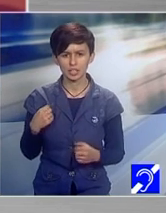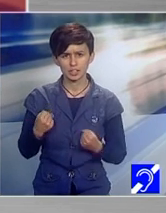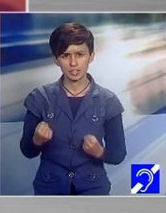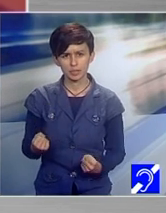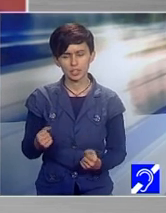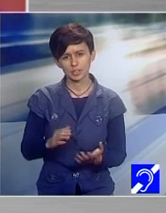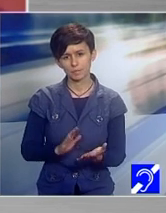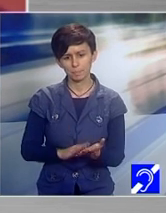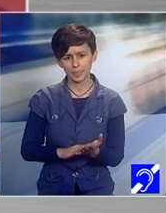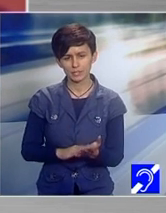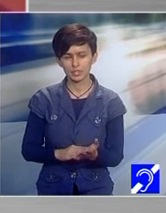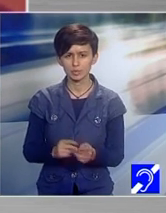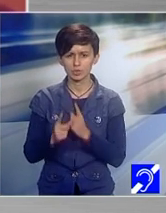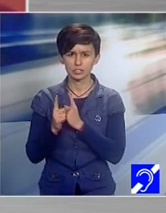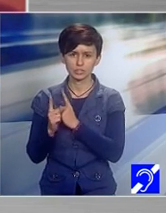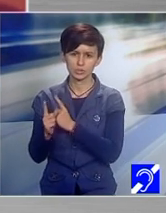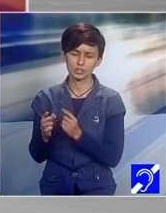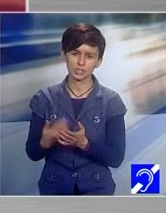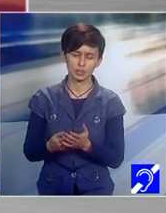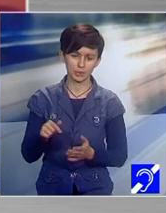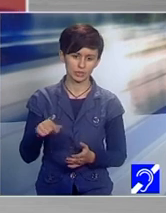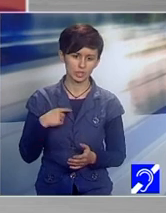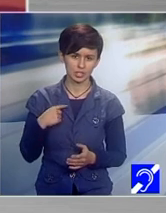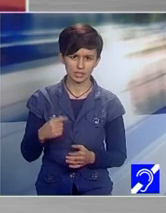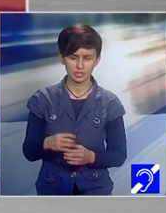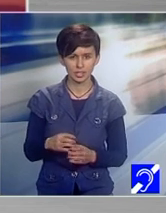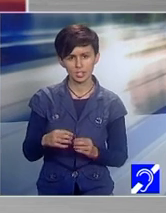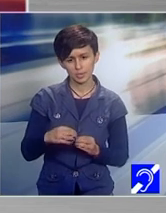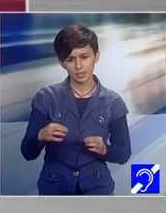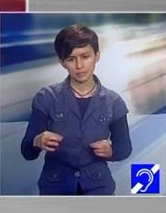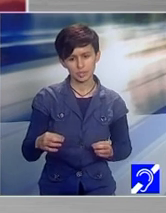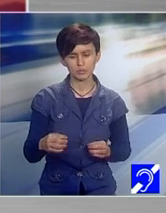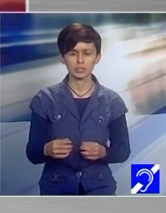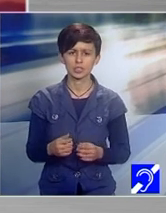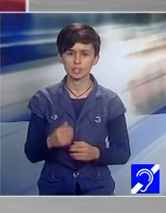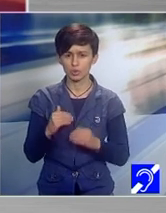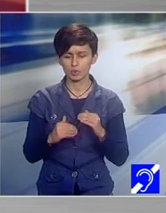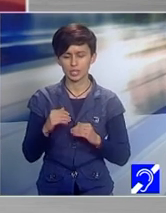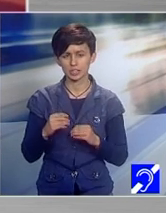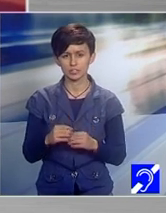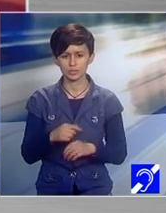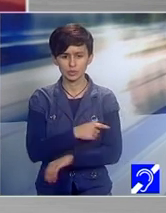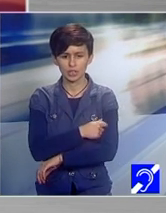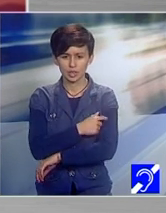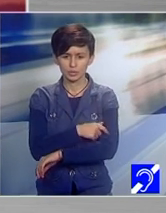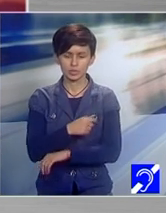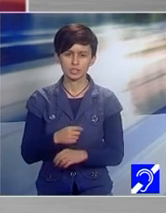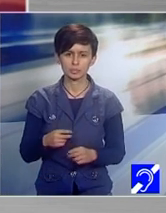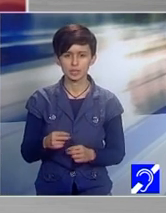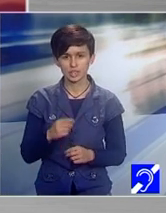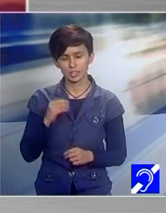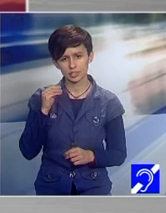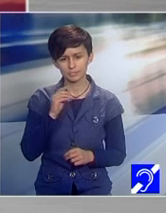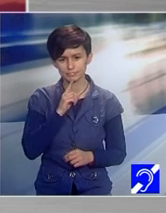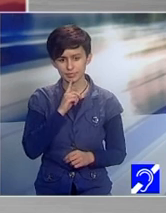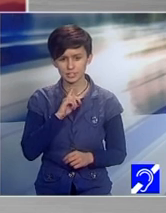că trainingul pentru ei este mai lung decât într-un spital obișnuit. Ca să fii asistent de terapie intensivă, de exemplu,